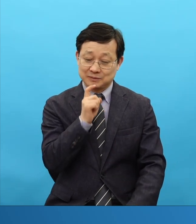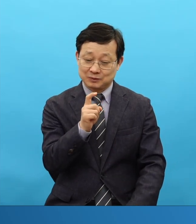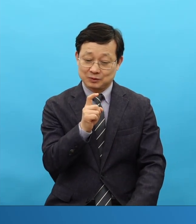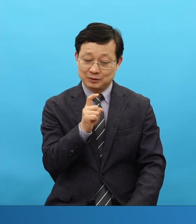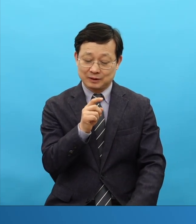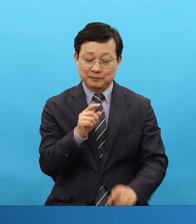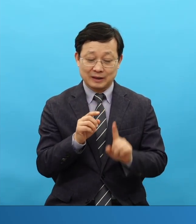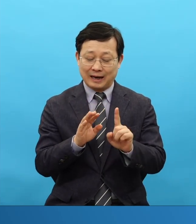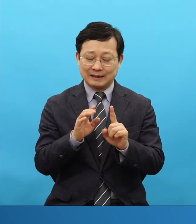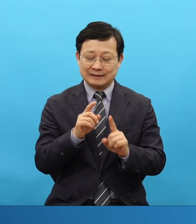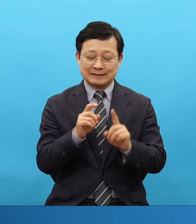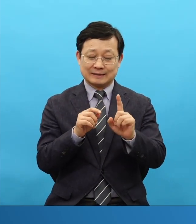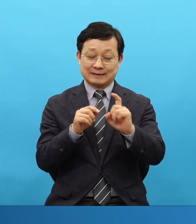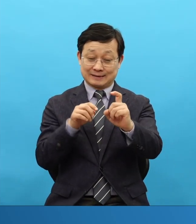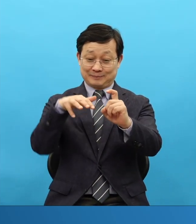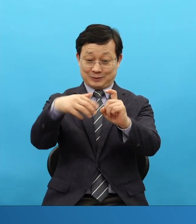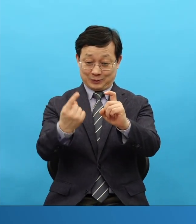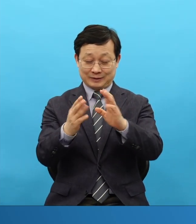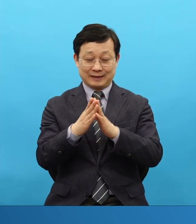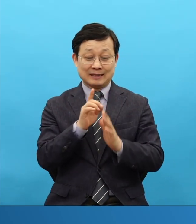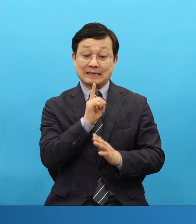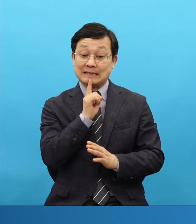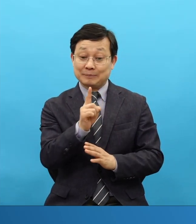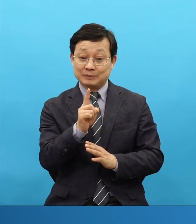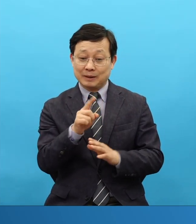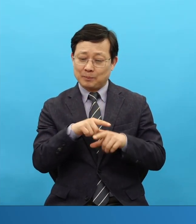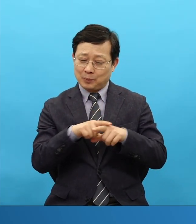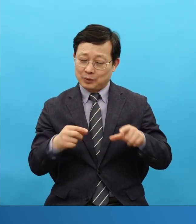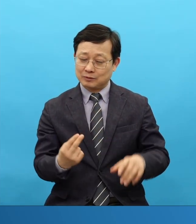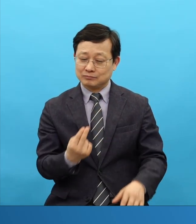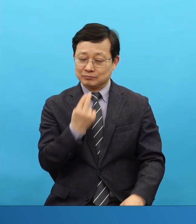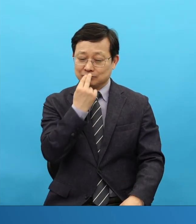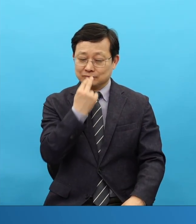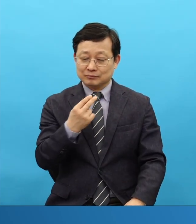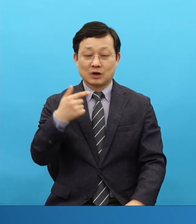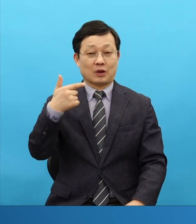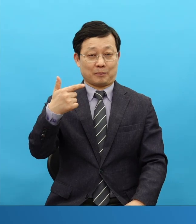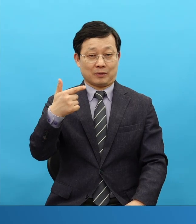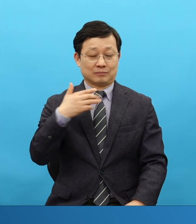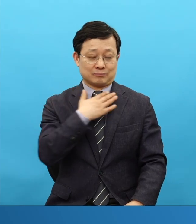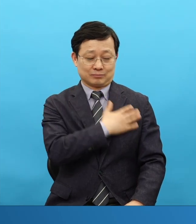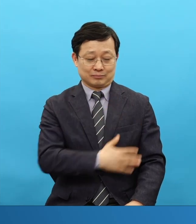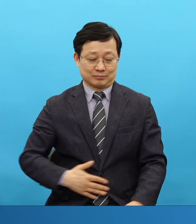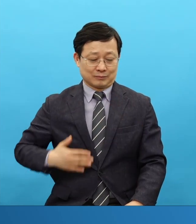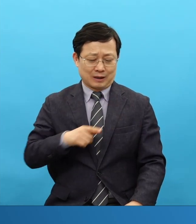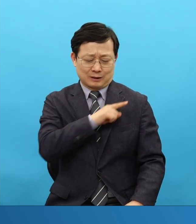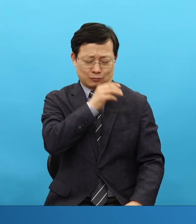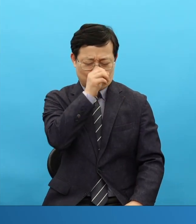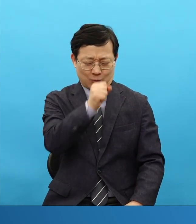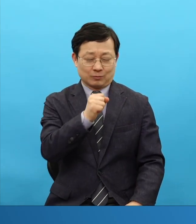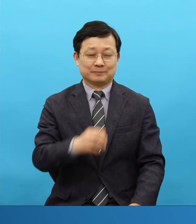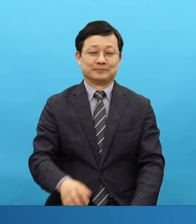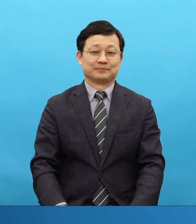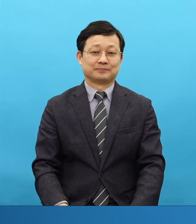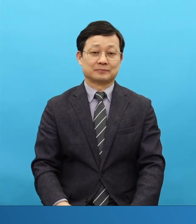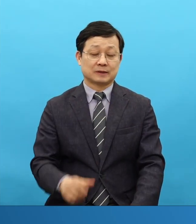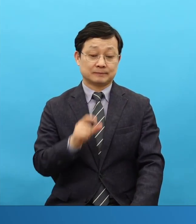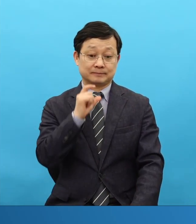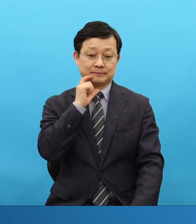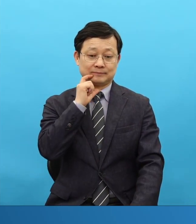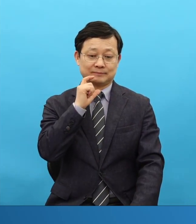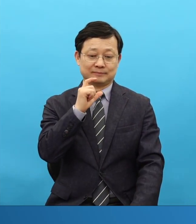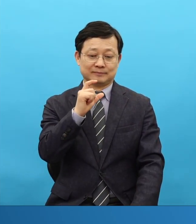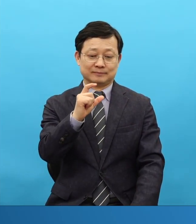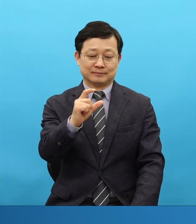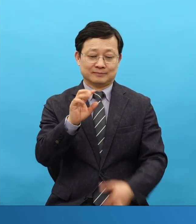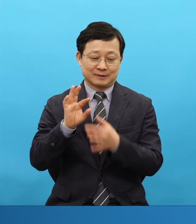6 times a minute. 그게 건강에 가장 좋은 겁니다. And that is the best for your health. 이걸 연속으로 계속 기도 속에서 넣어요.